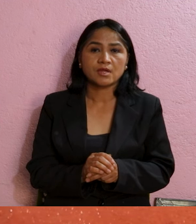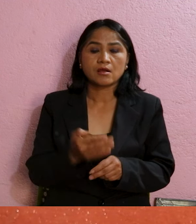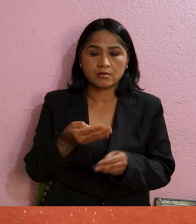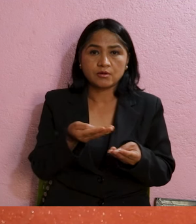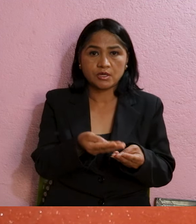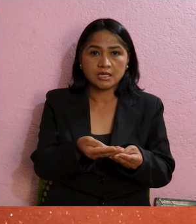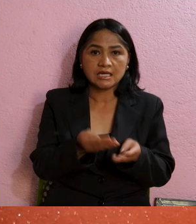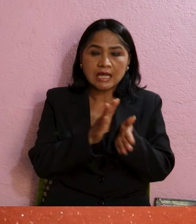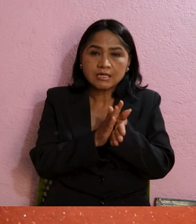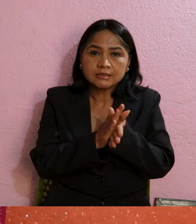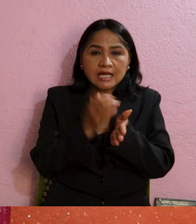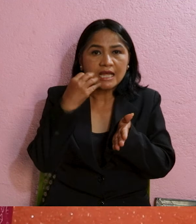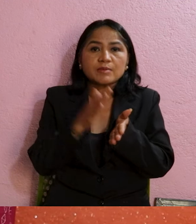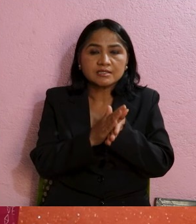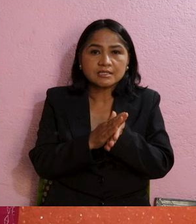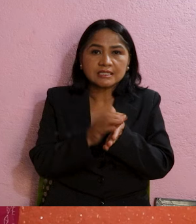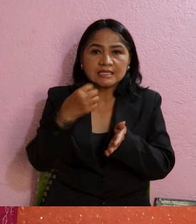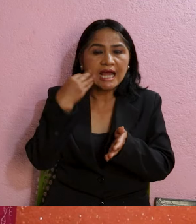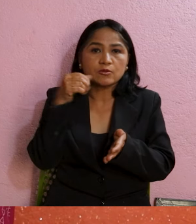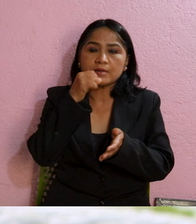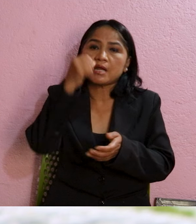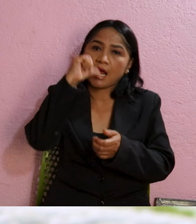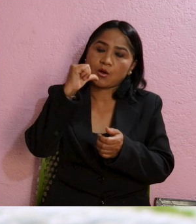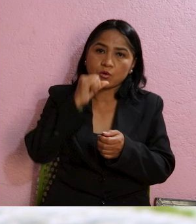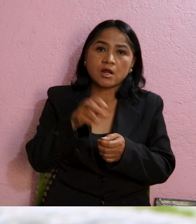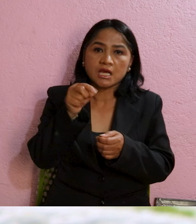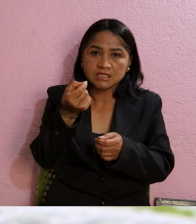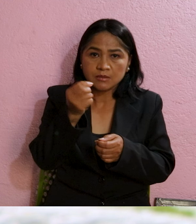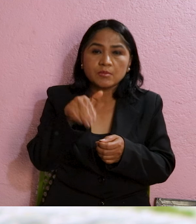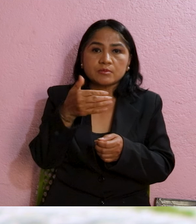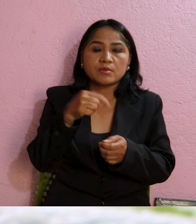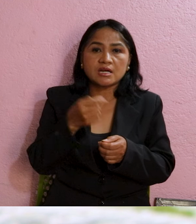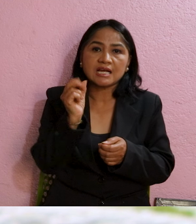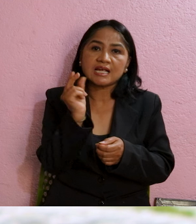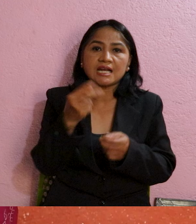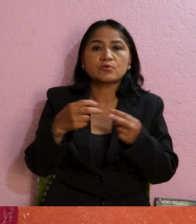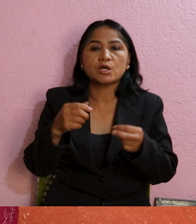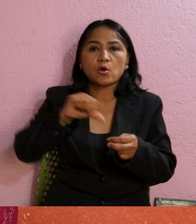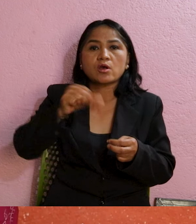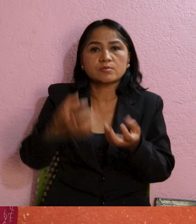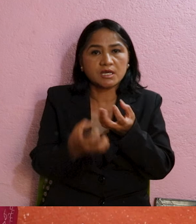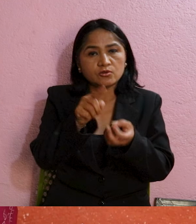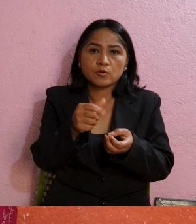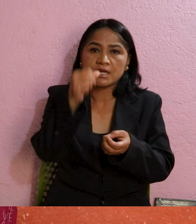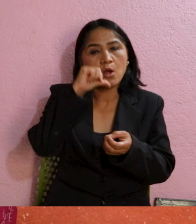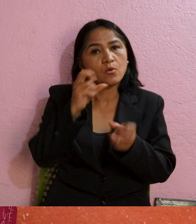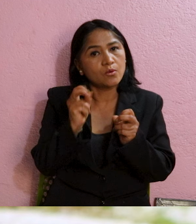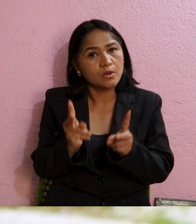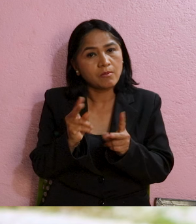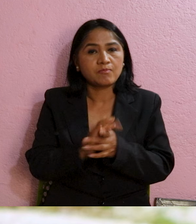ल यसले सेक अनि तातो पानी पनि खाऊ, अनि अहिले एकछिनमा म गेडागुडीको रस बनाइदिन्छु अनि त्यो पनि